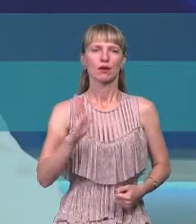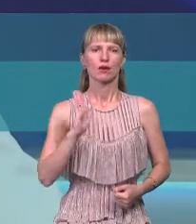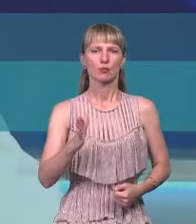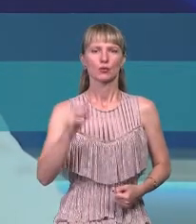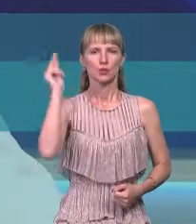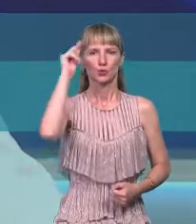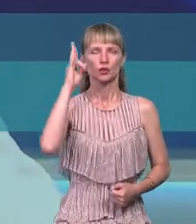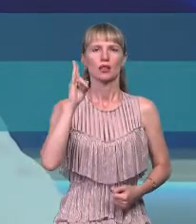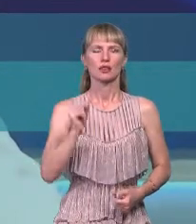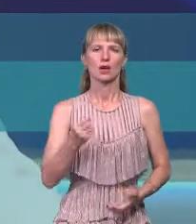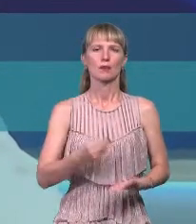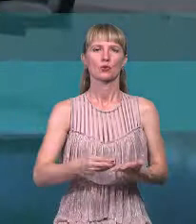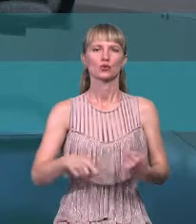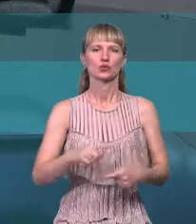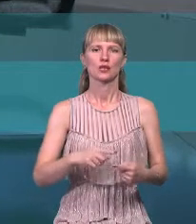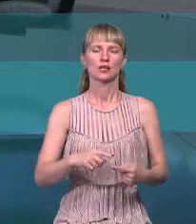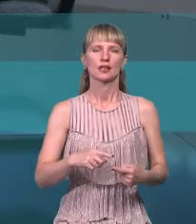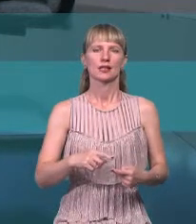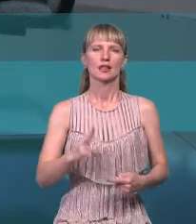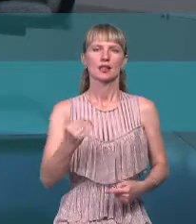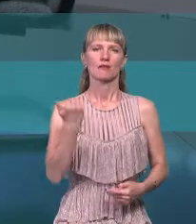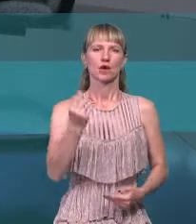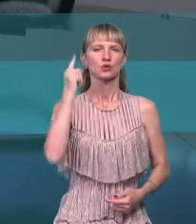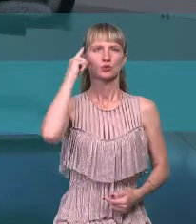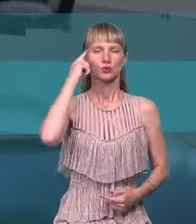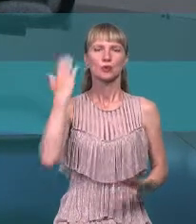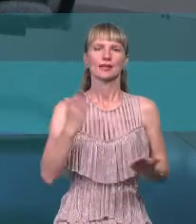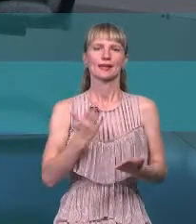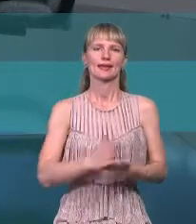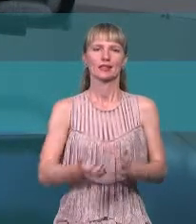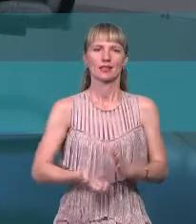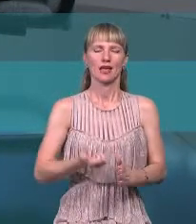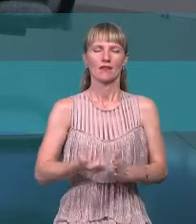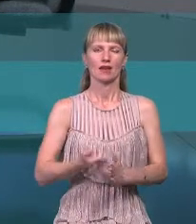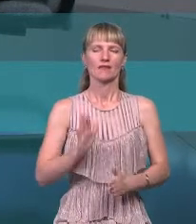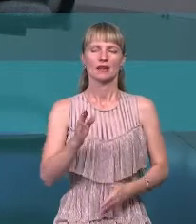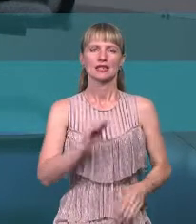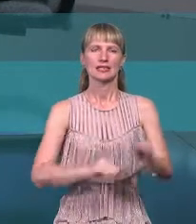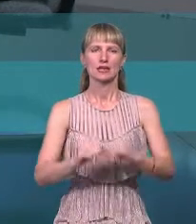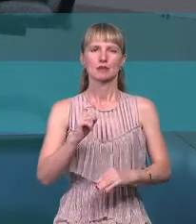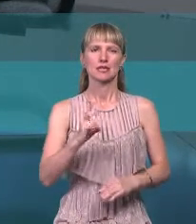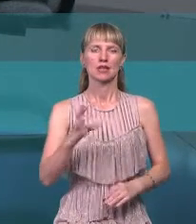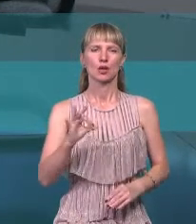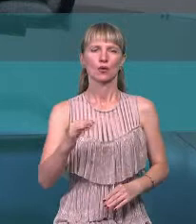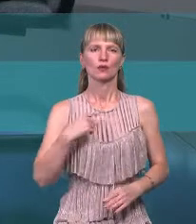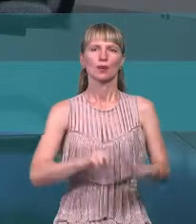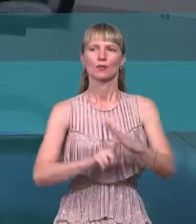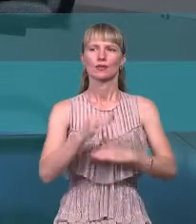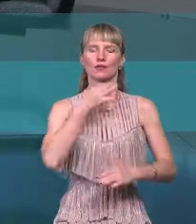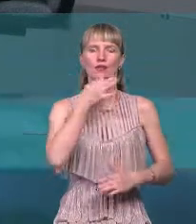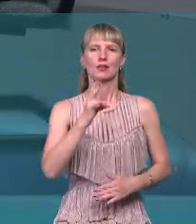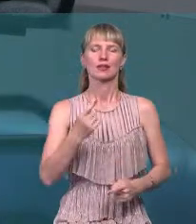бюджеті. Пане Даміру, а на вашу думку, які є недоліки в системі зовнішнього незалежного оцінювання? Я вже почав відповідати